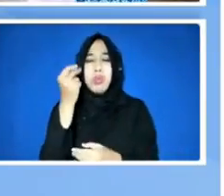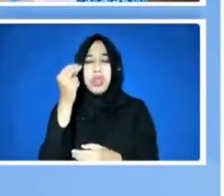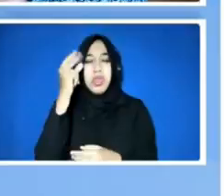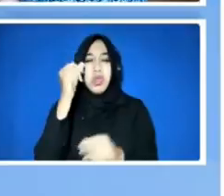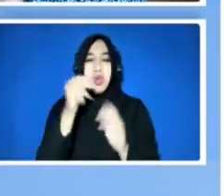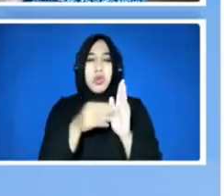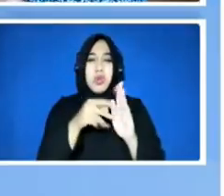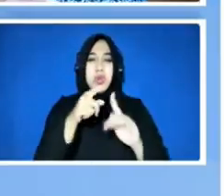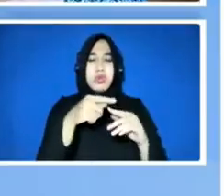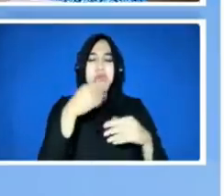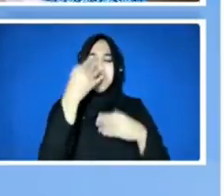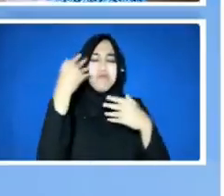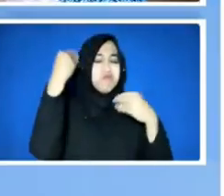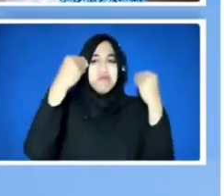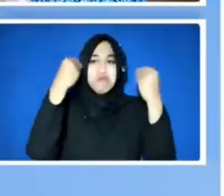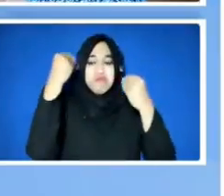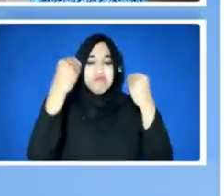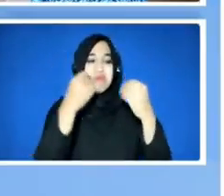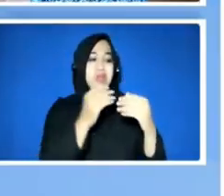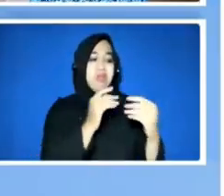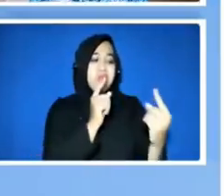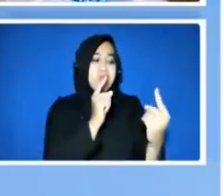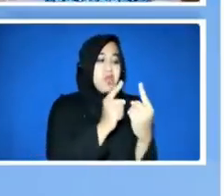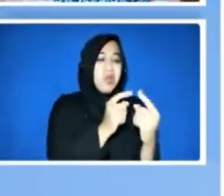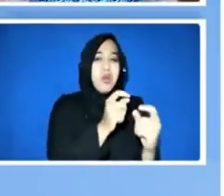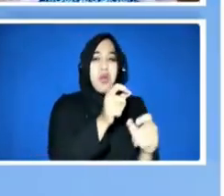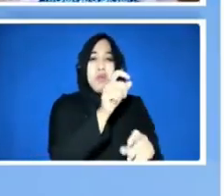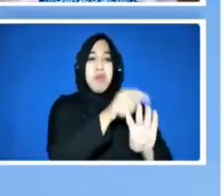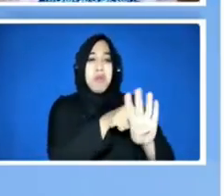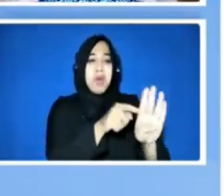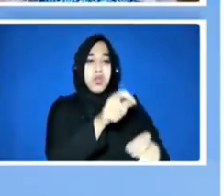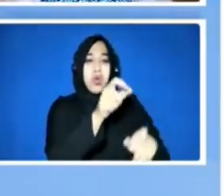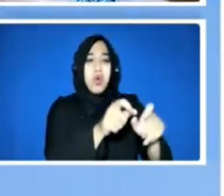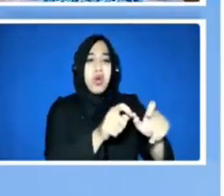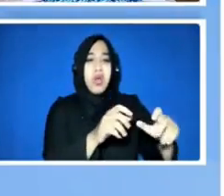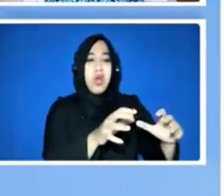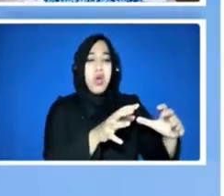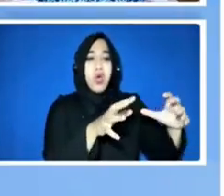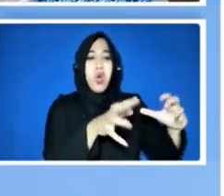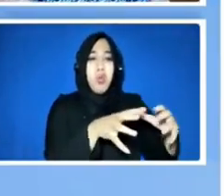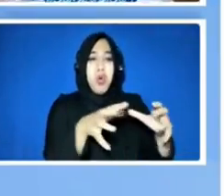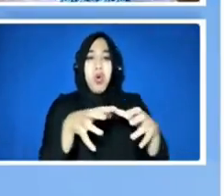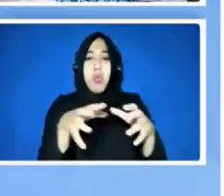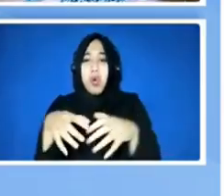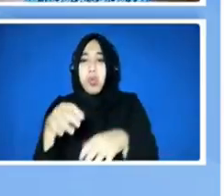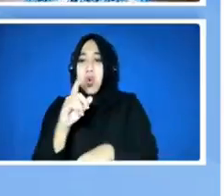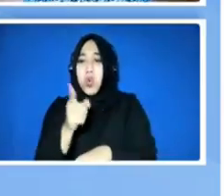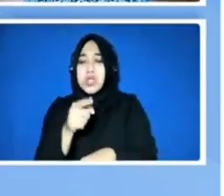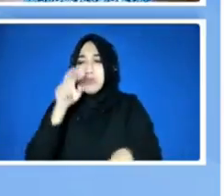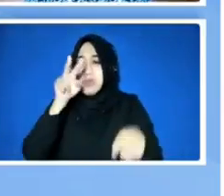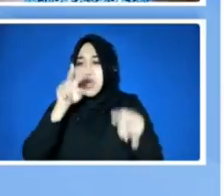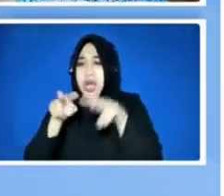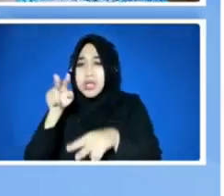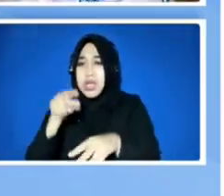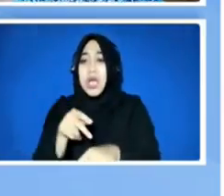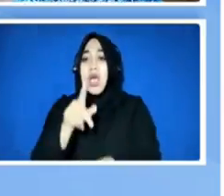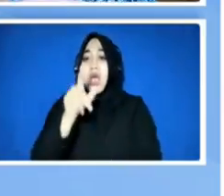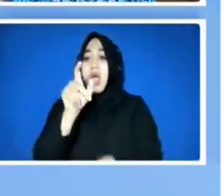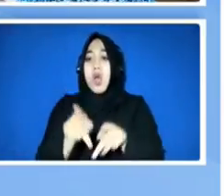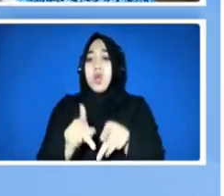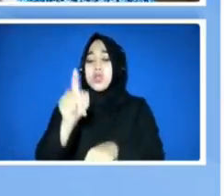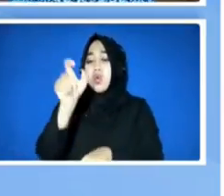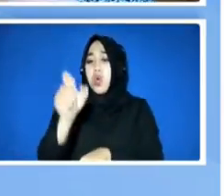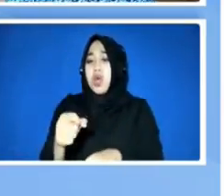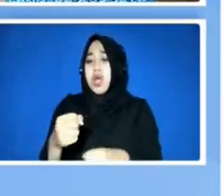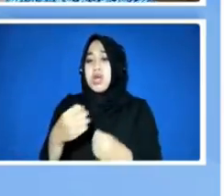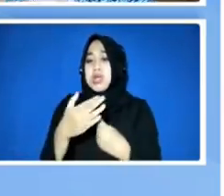berhadapan dengan 4 layer manusia yang kita harus lacak ketika seorang terpapar dan kemudian